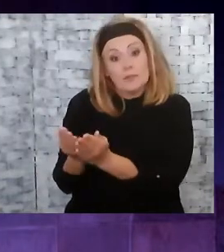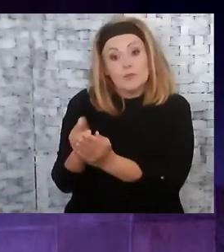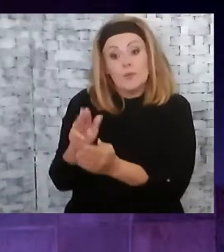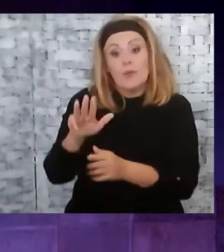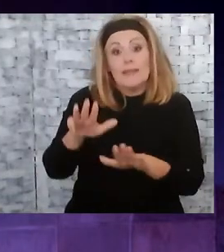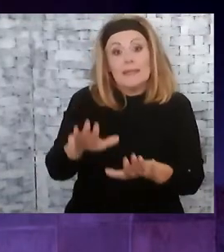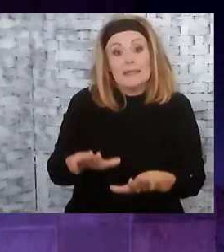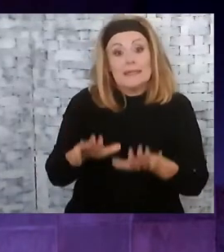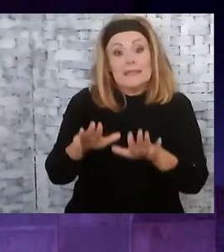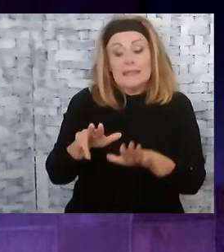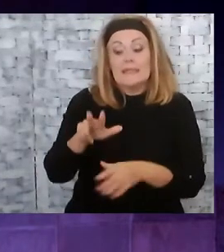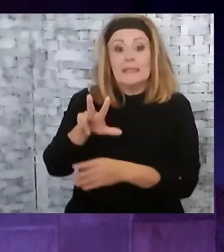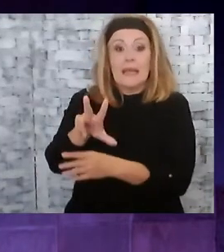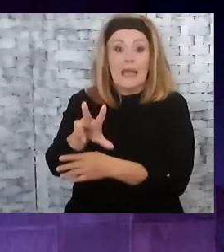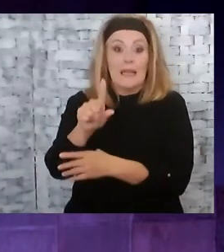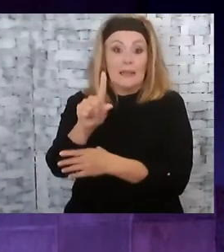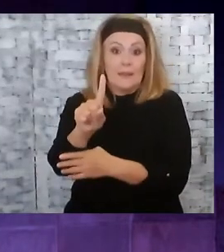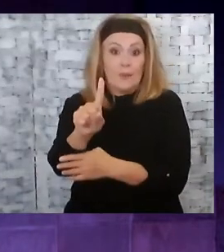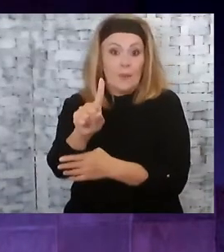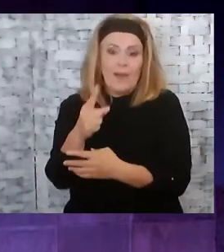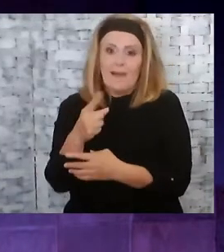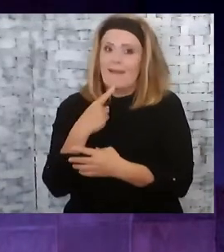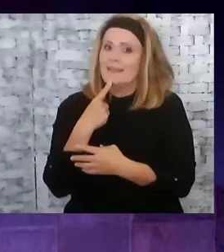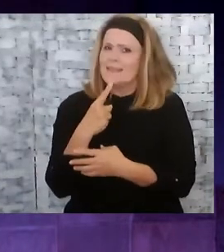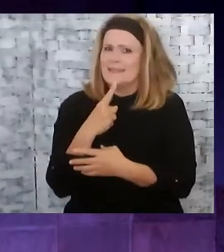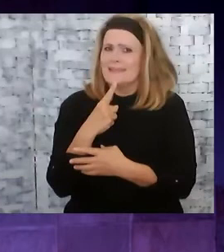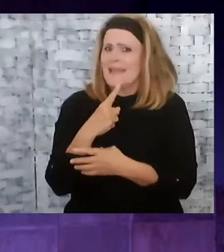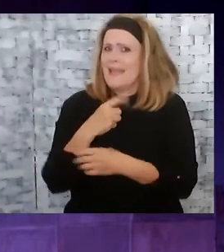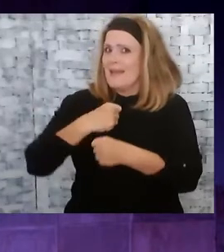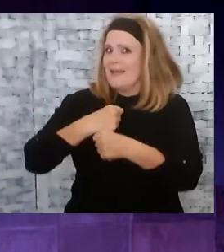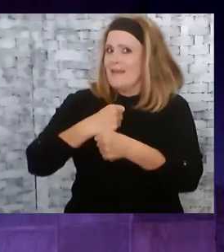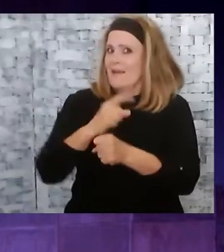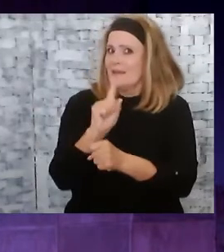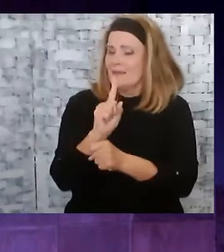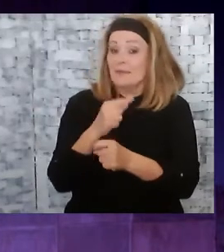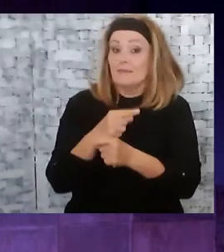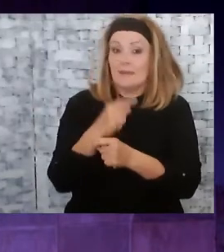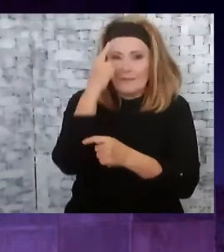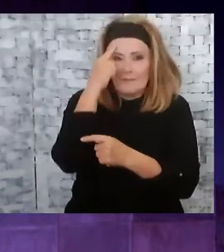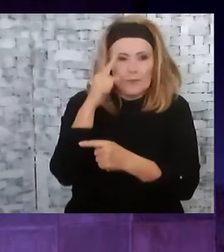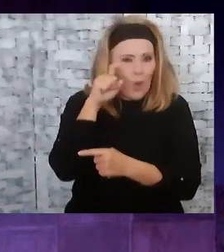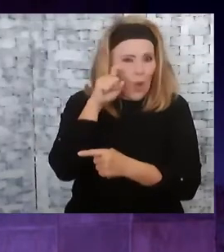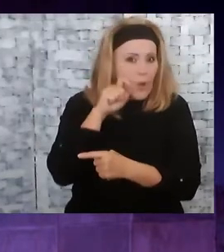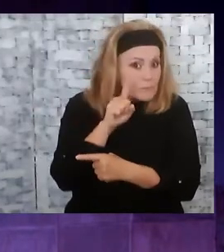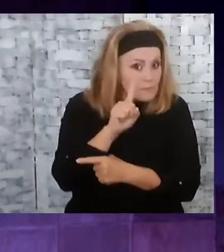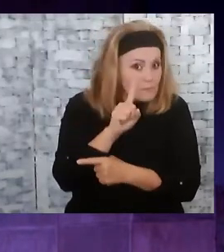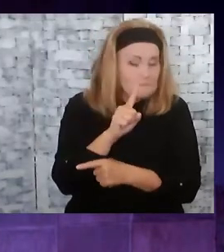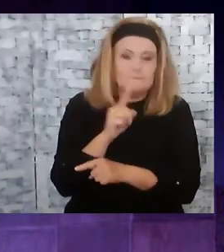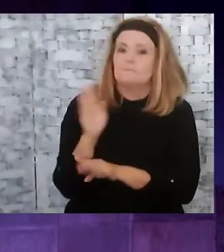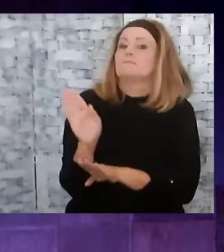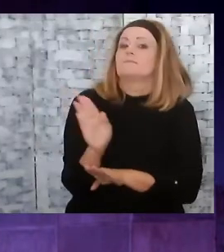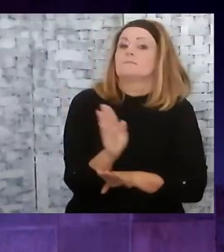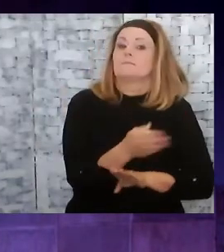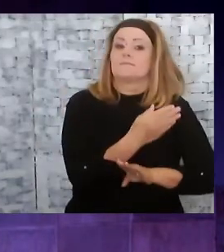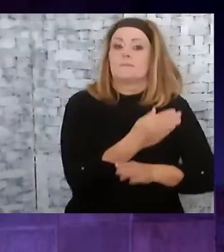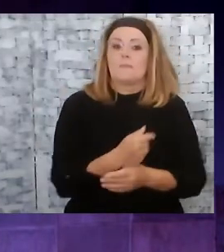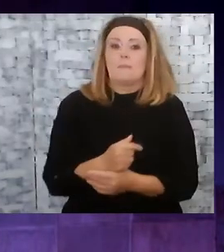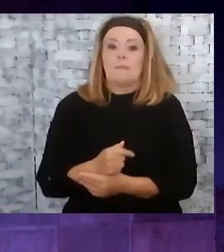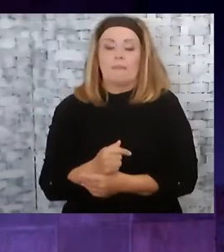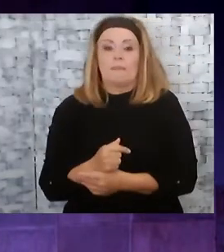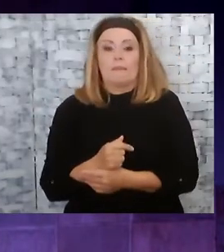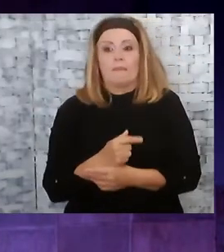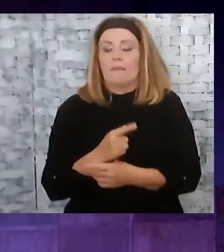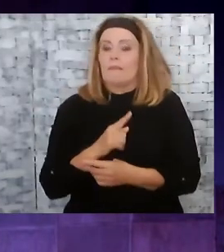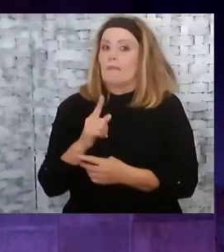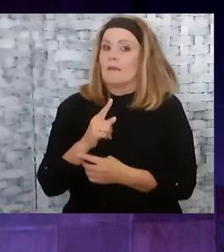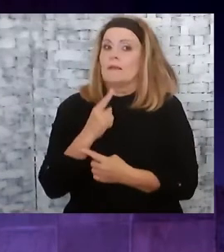1981, ek gaan nou nie vir sê wat te staan, en dan gee ek my ouderdom heeltemal weg, in elk geval, ja, nee, ek gaan